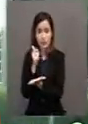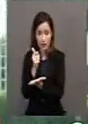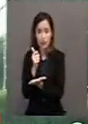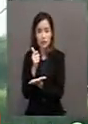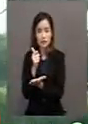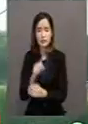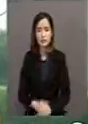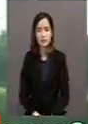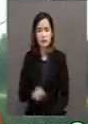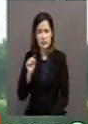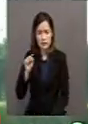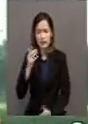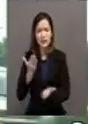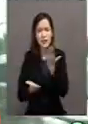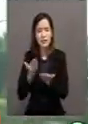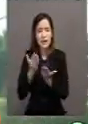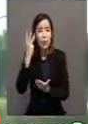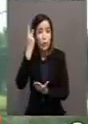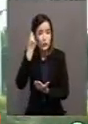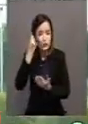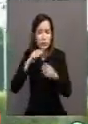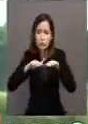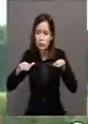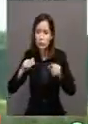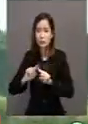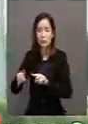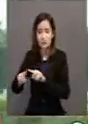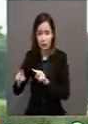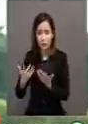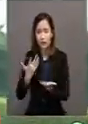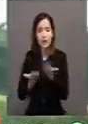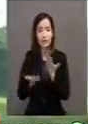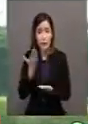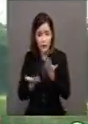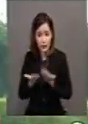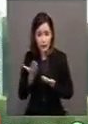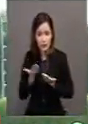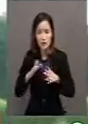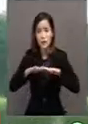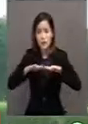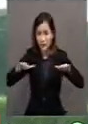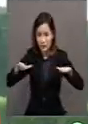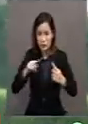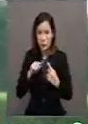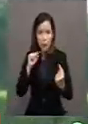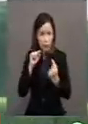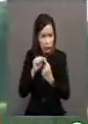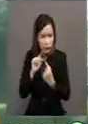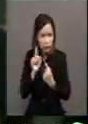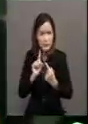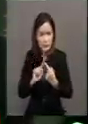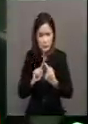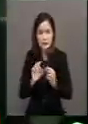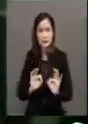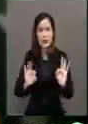วิษณุบอกว่าอันนี้มันแล้วแต่หลักการนะฮะคือแล้วแต่เพราะว่าโดยหลักการแล้วความเหมาะสมเนี่ยมันเป็นสิ่งหนึง